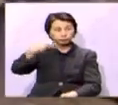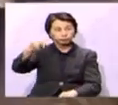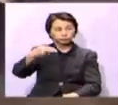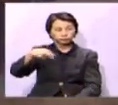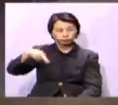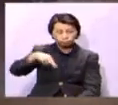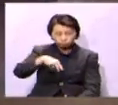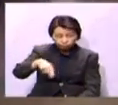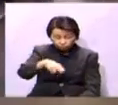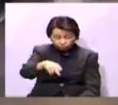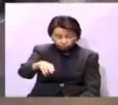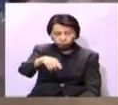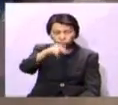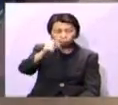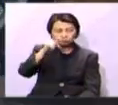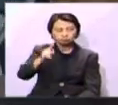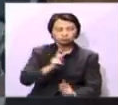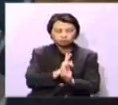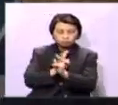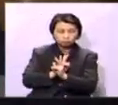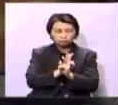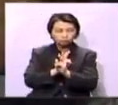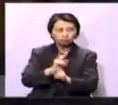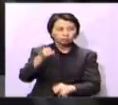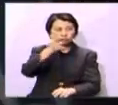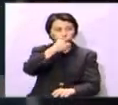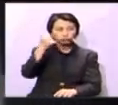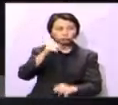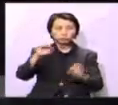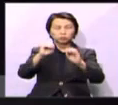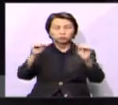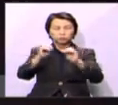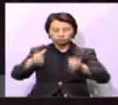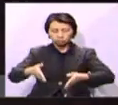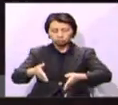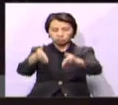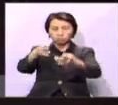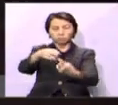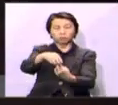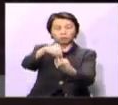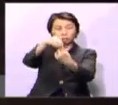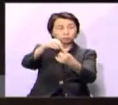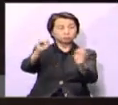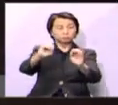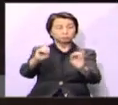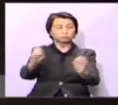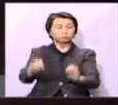Berjalan dalam gua ini, anda harus berhati-hati kerana tiada laluan khas.